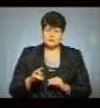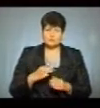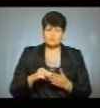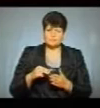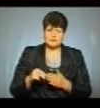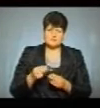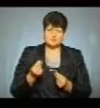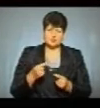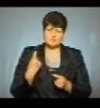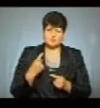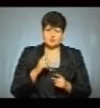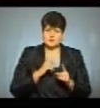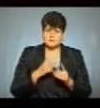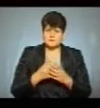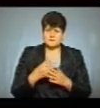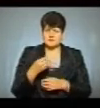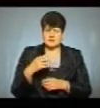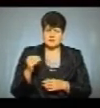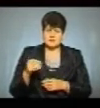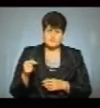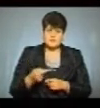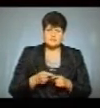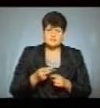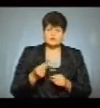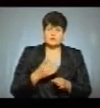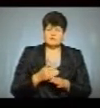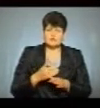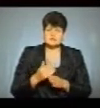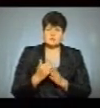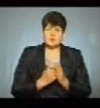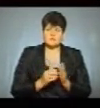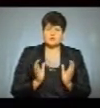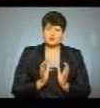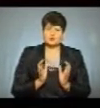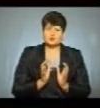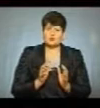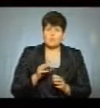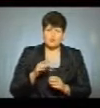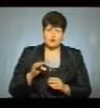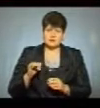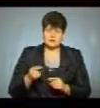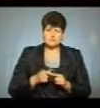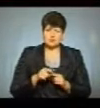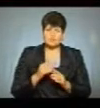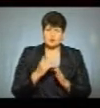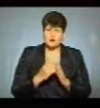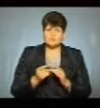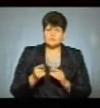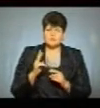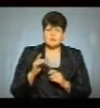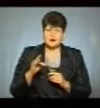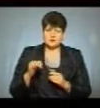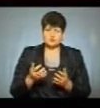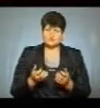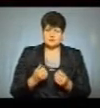кошти обласної ради. Це близько 15 тисяч гривень. Ці кошти виділили за програмою «Турбота». Загалом через цю програму тернопільський Карітас